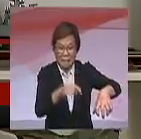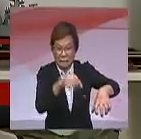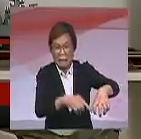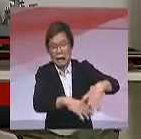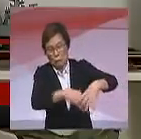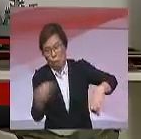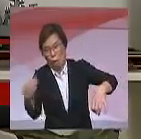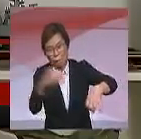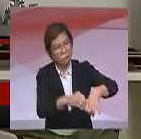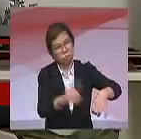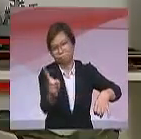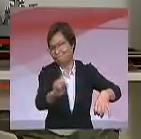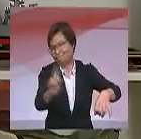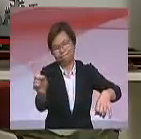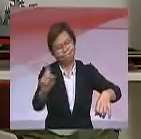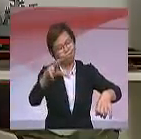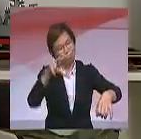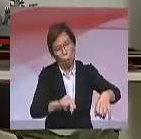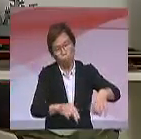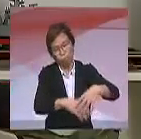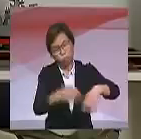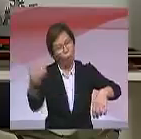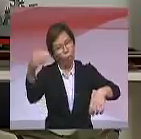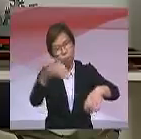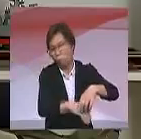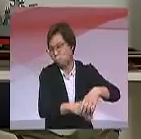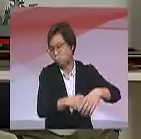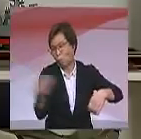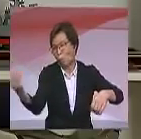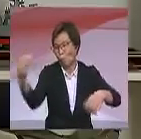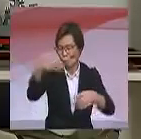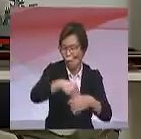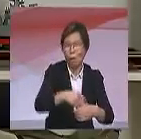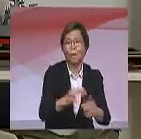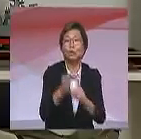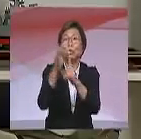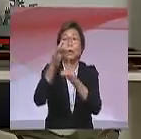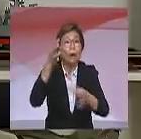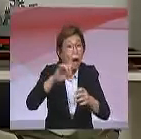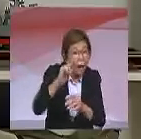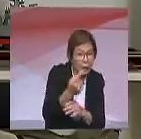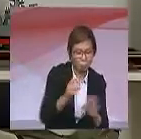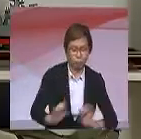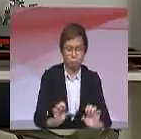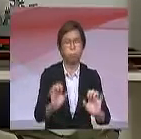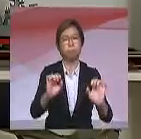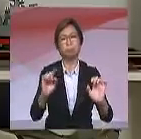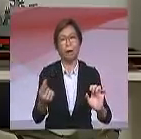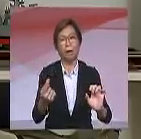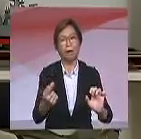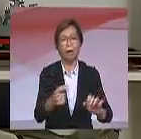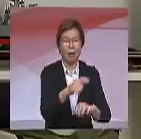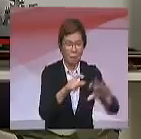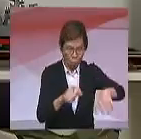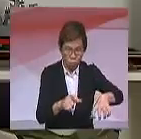tidak dibenarkan sama sekali kecuali yang melibatkan kecemasan. Penduduk yang